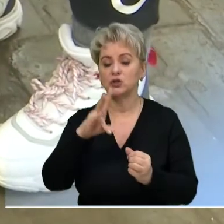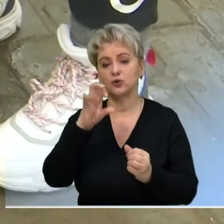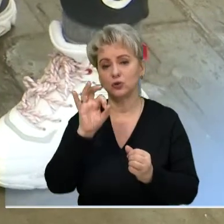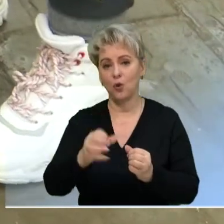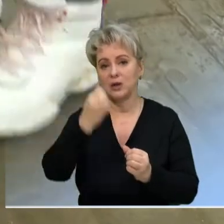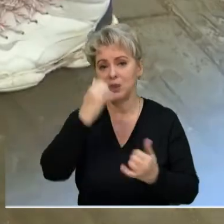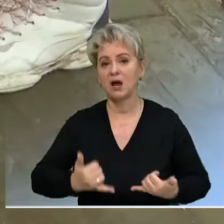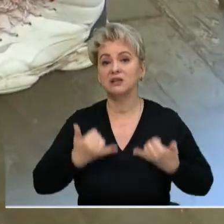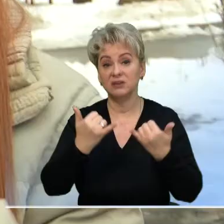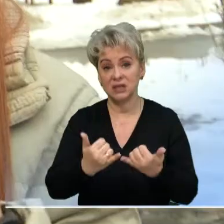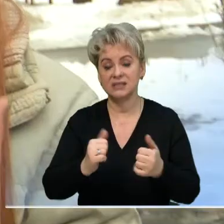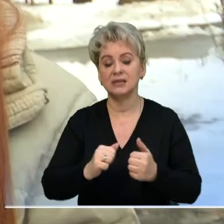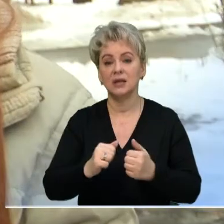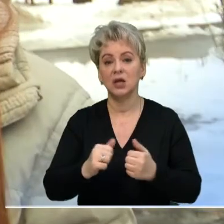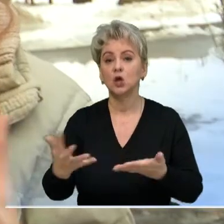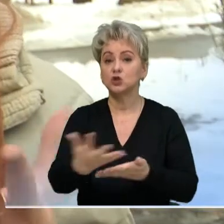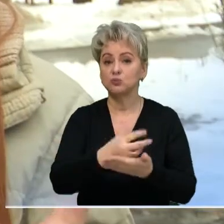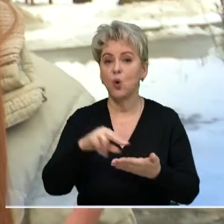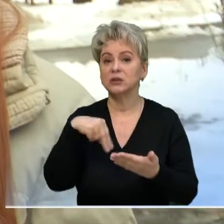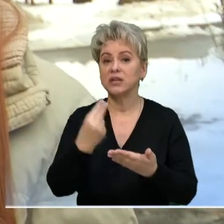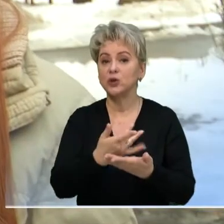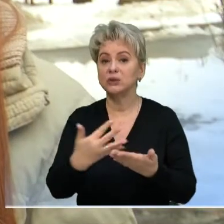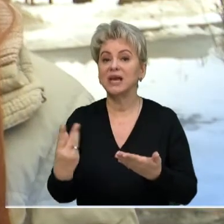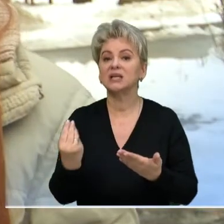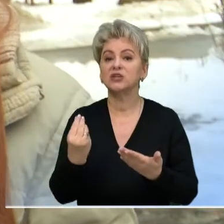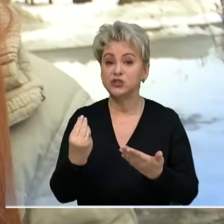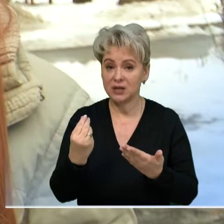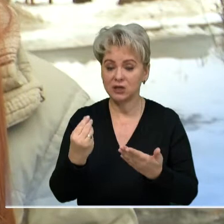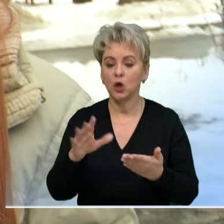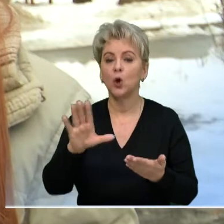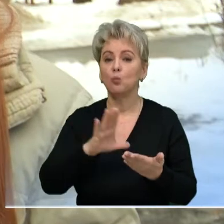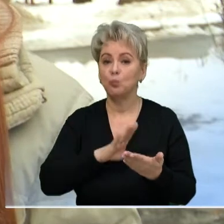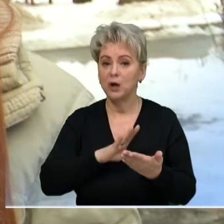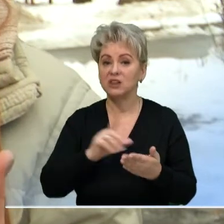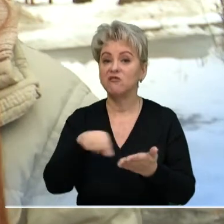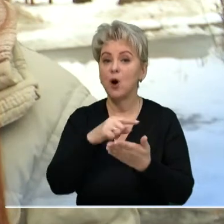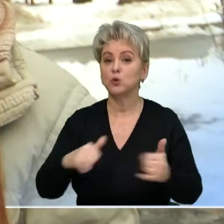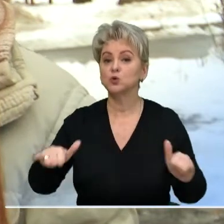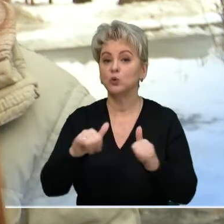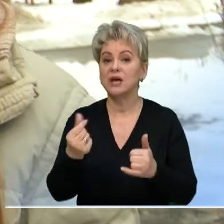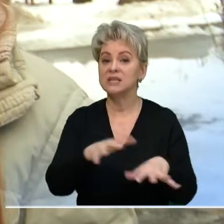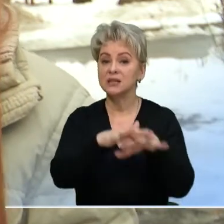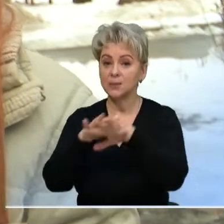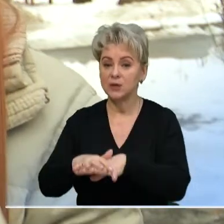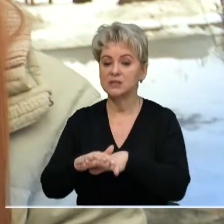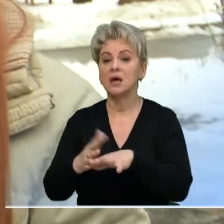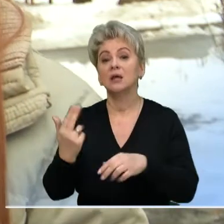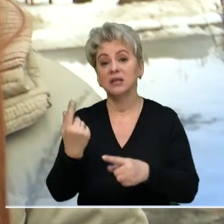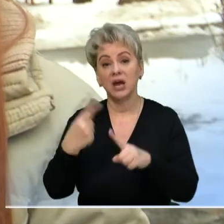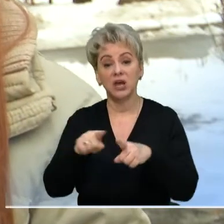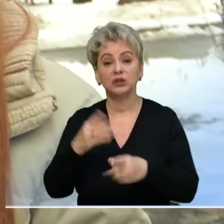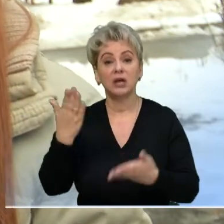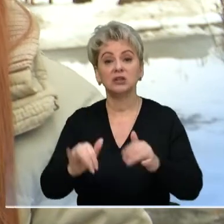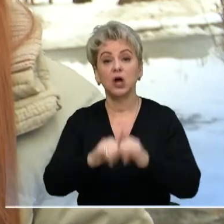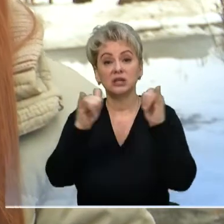и благотворительный. Сбор дает некие средства. Был вопрос, куда направить. Да, либо это